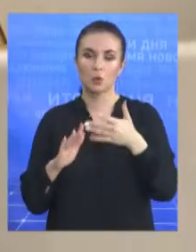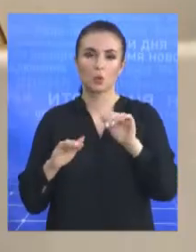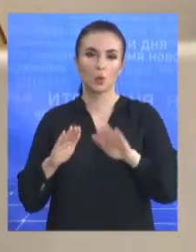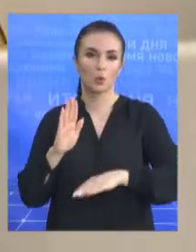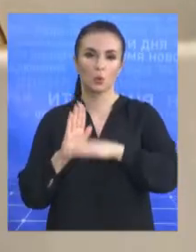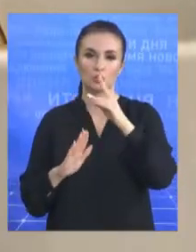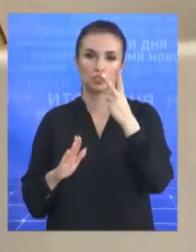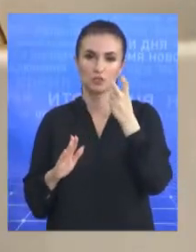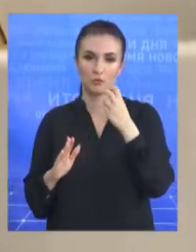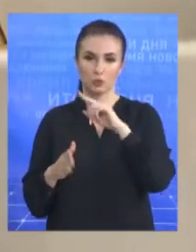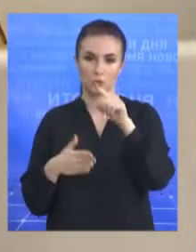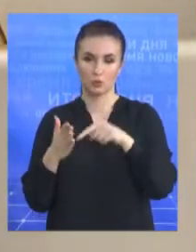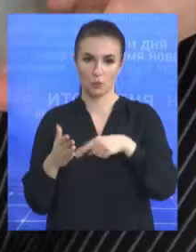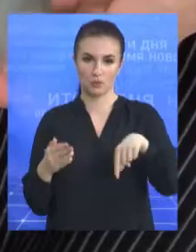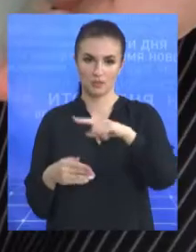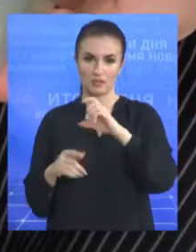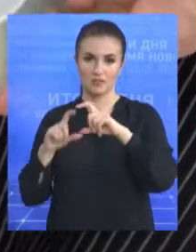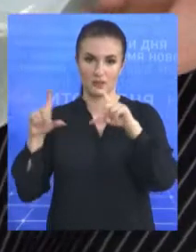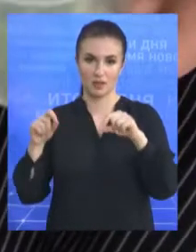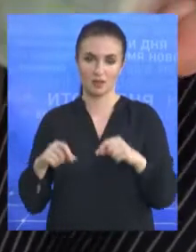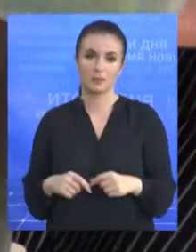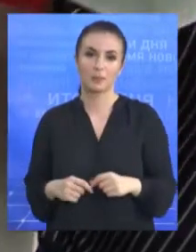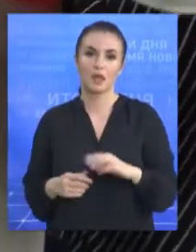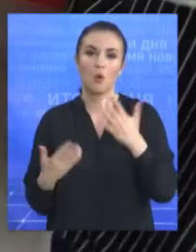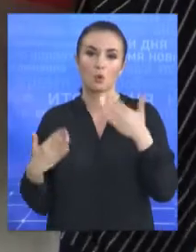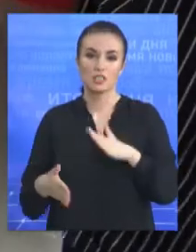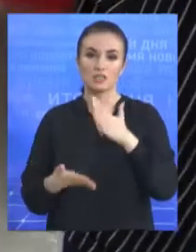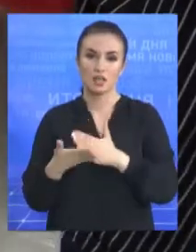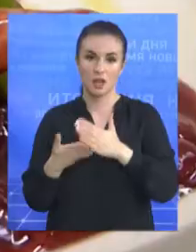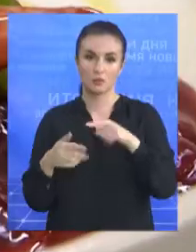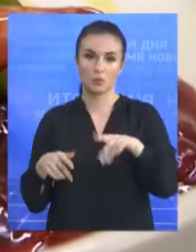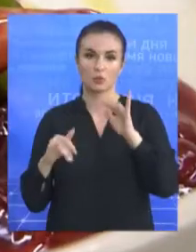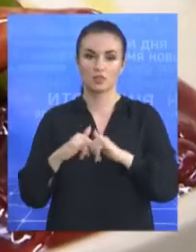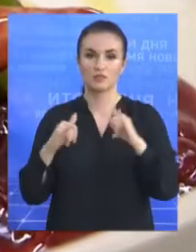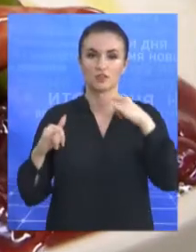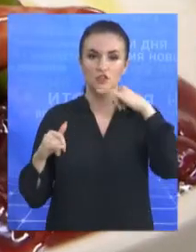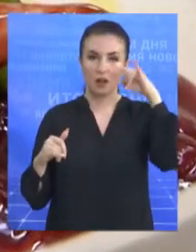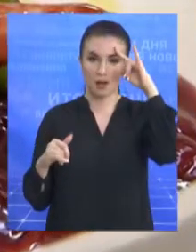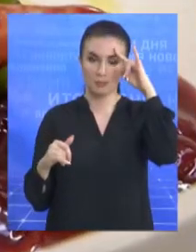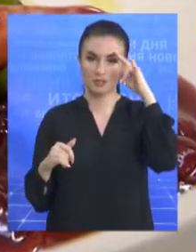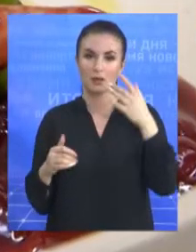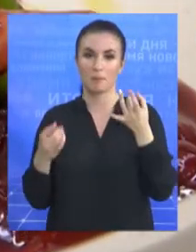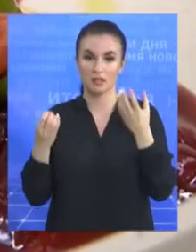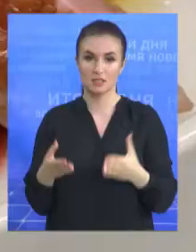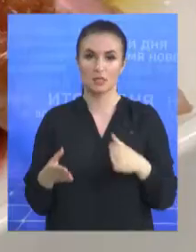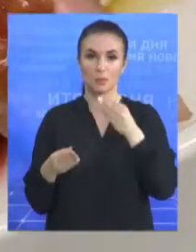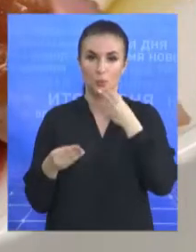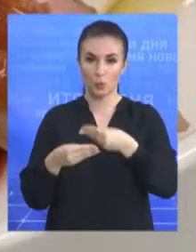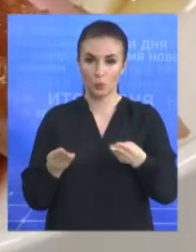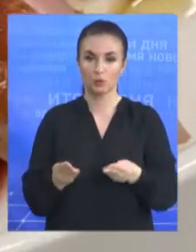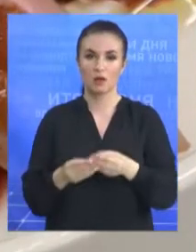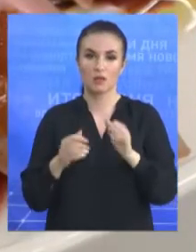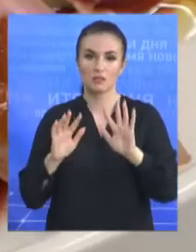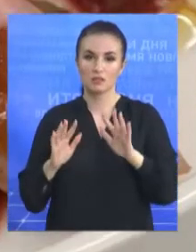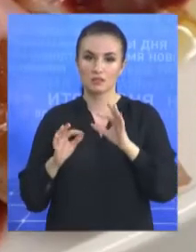из почти 200 заведений города. Уже состоявшуюся концепцию будут развивать и в Челябинске. Казалось бы, простые блюда здесь